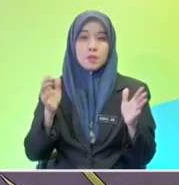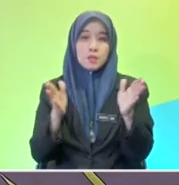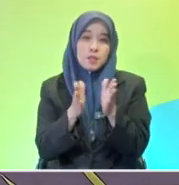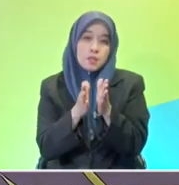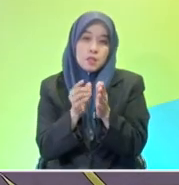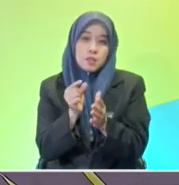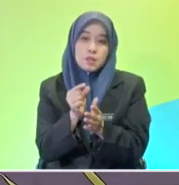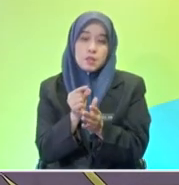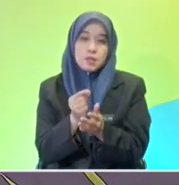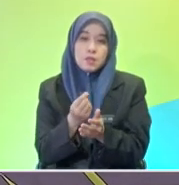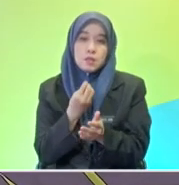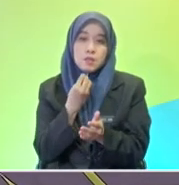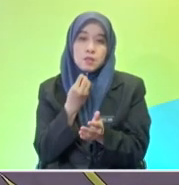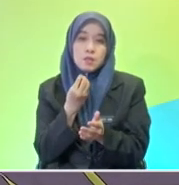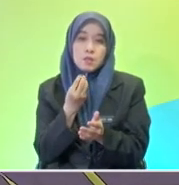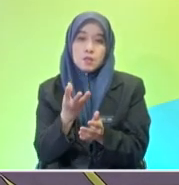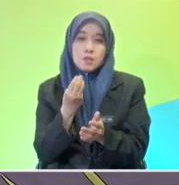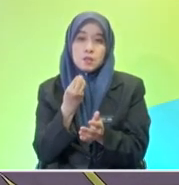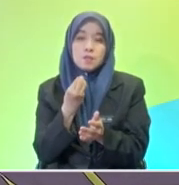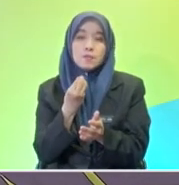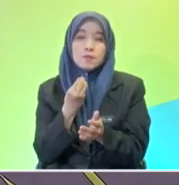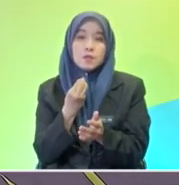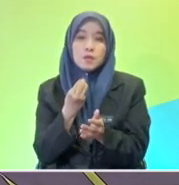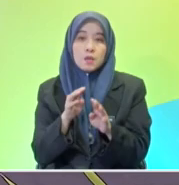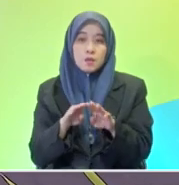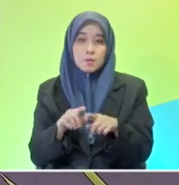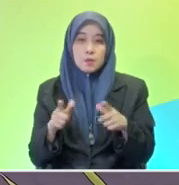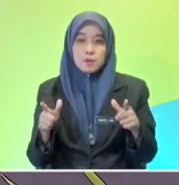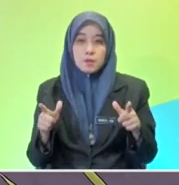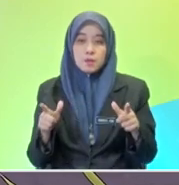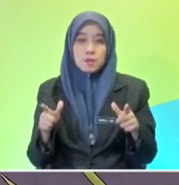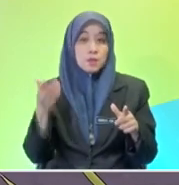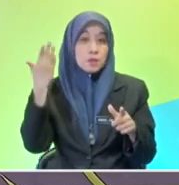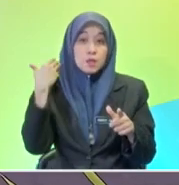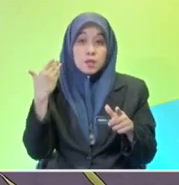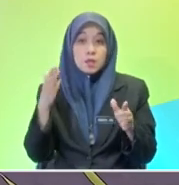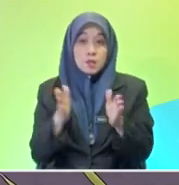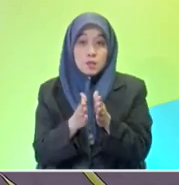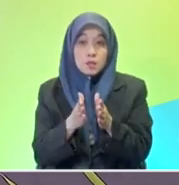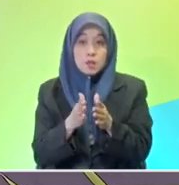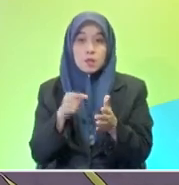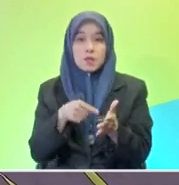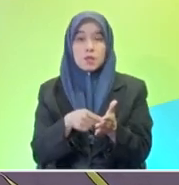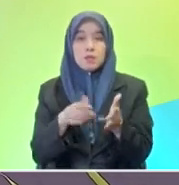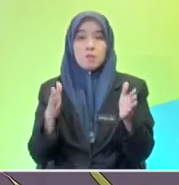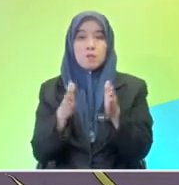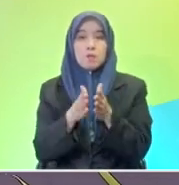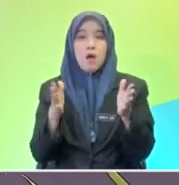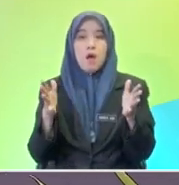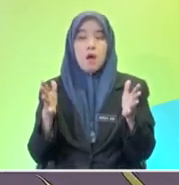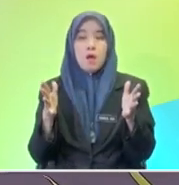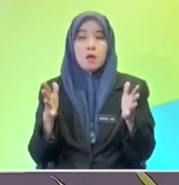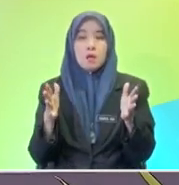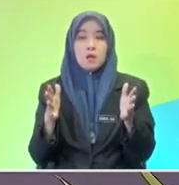nampak ni beza eh yang ni tadi kecil yang ini besar lebih besar sedikit tapi kita nak gunakan